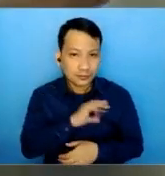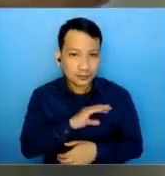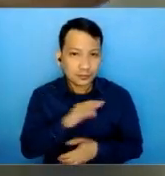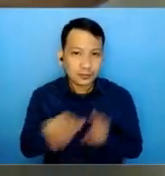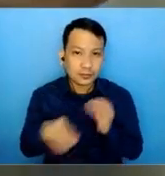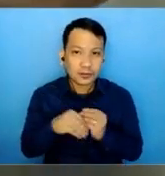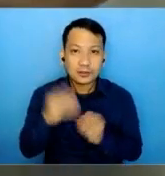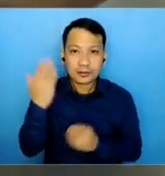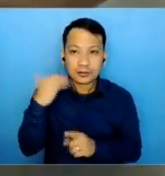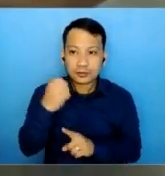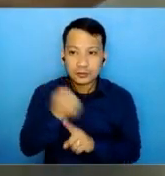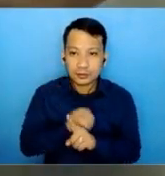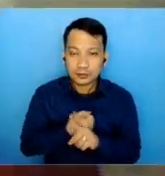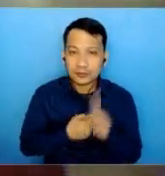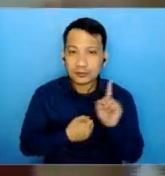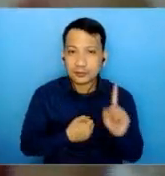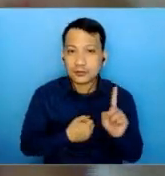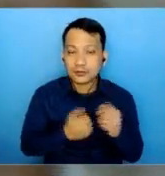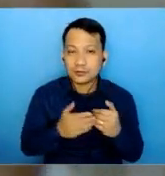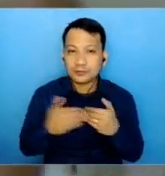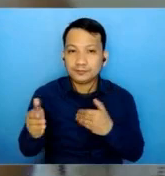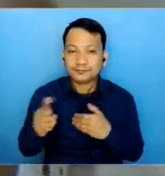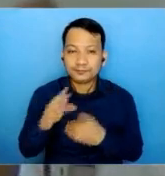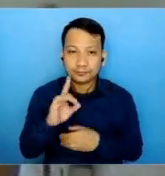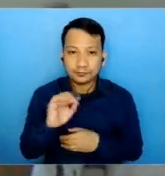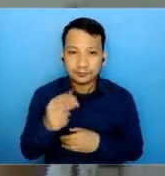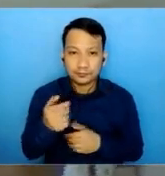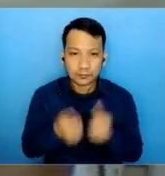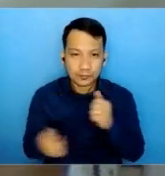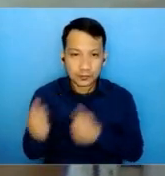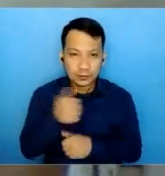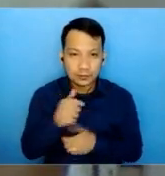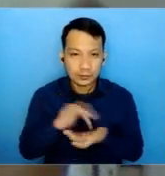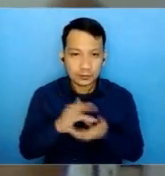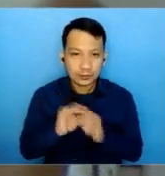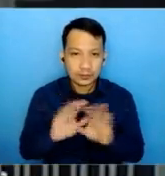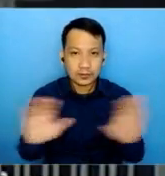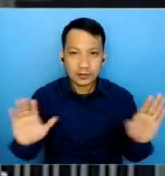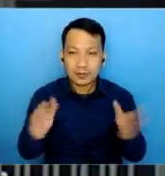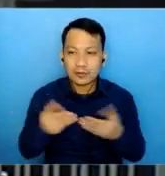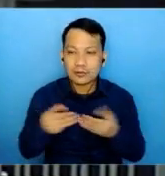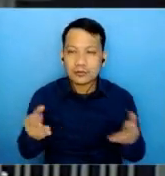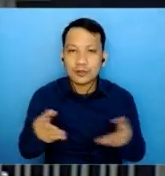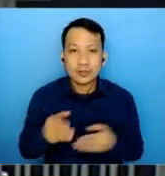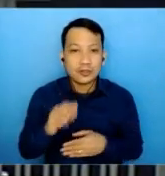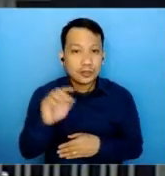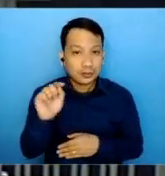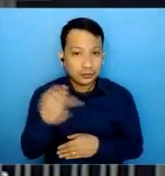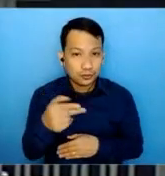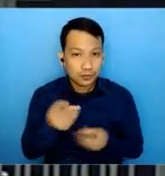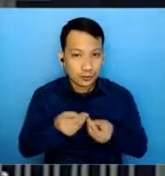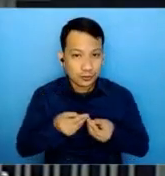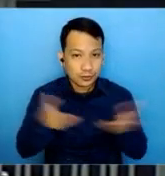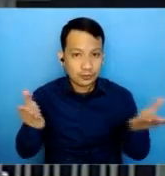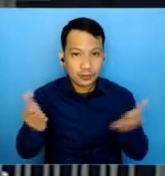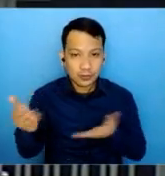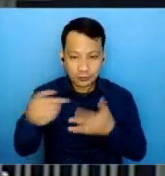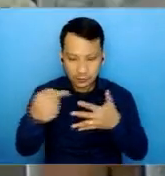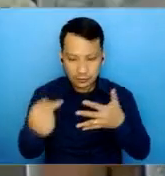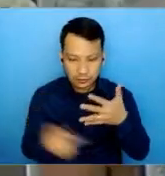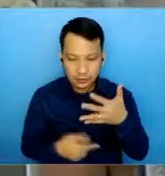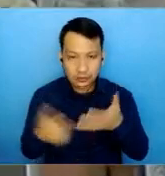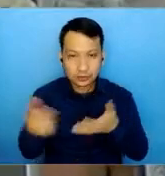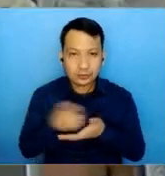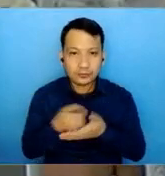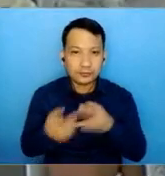September 1. Sa ngayon, binigyan ng DOH ang mga healthcare facilities sa bansa ng hanggang Huwebes para isumite ang listahan ng mga